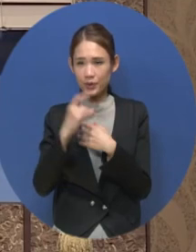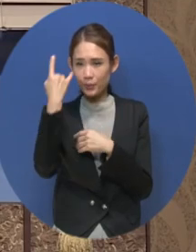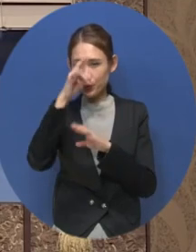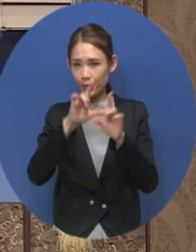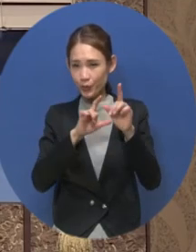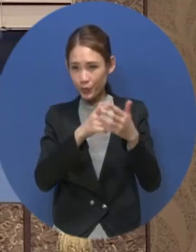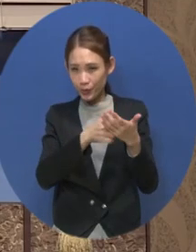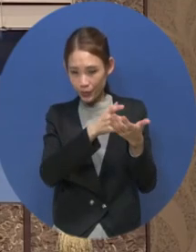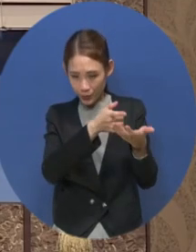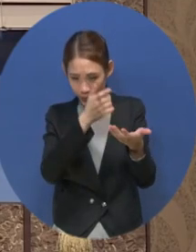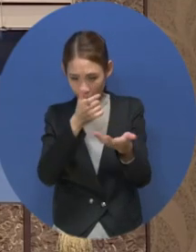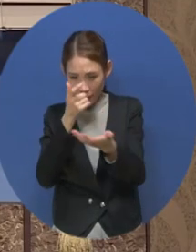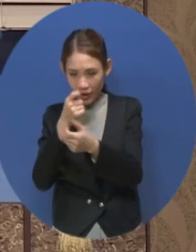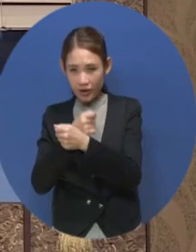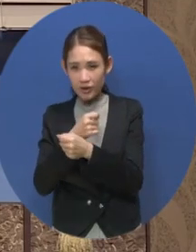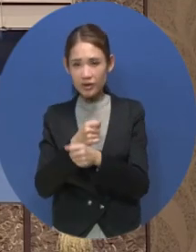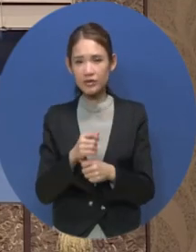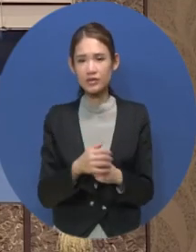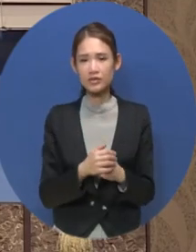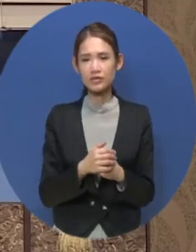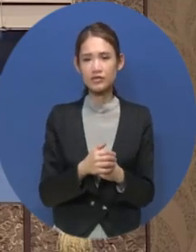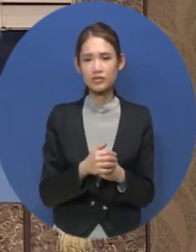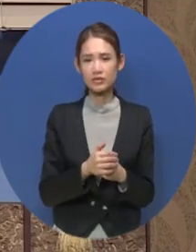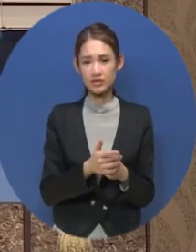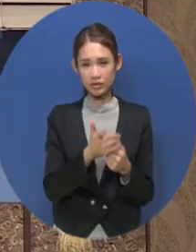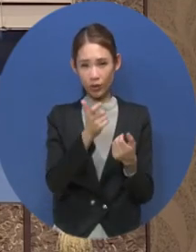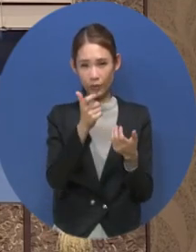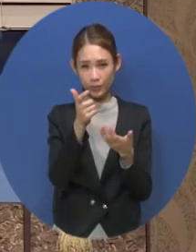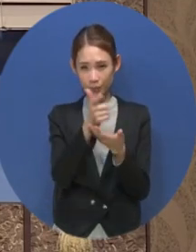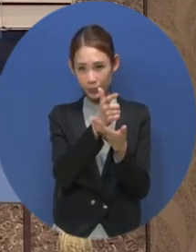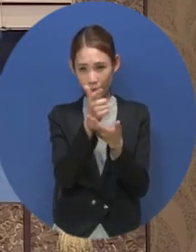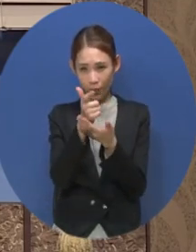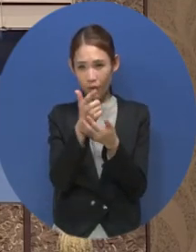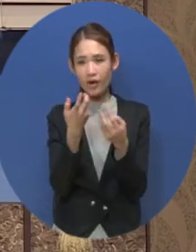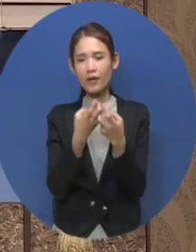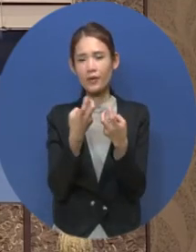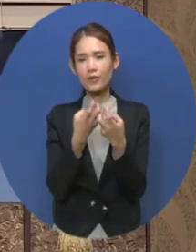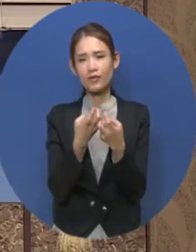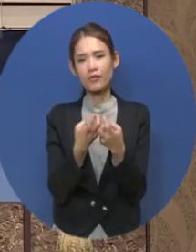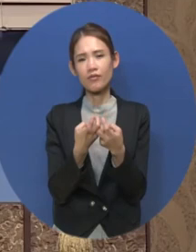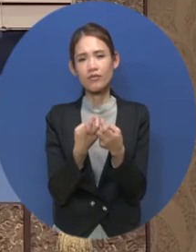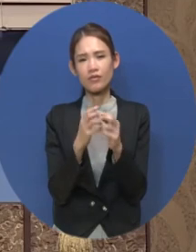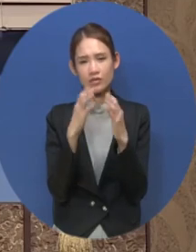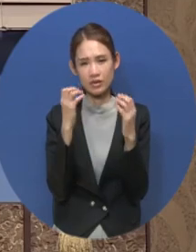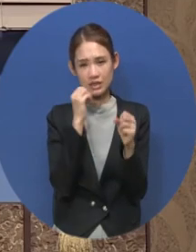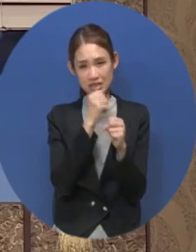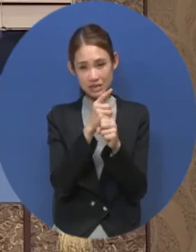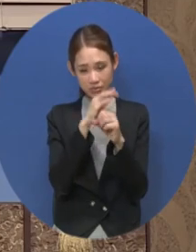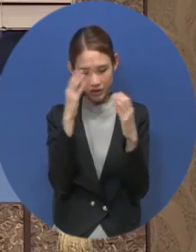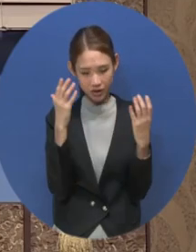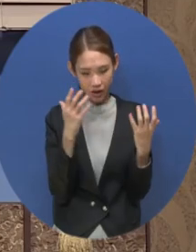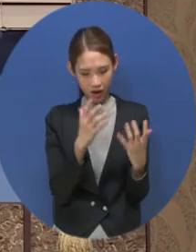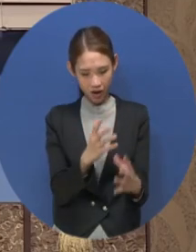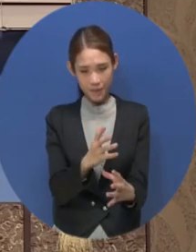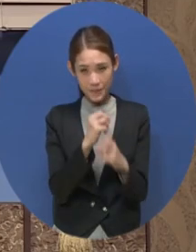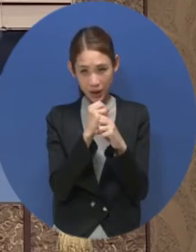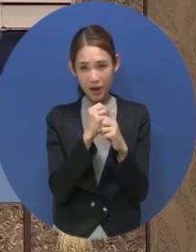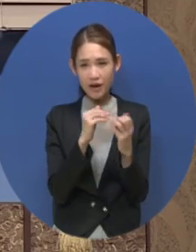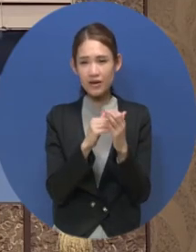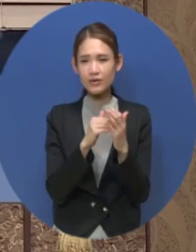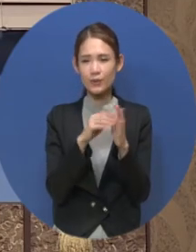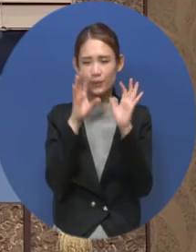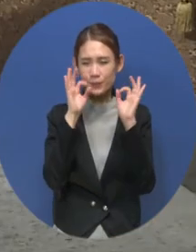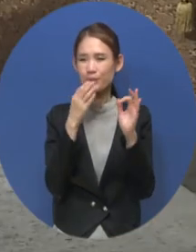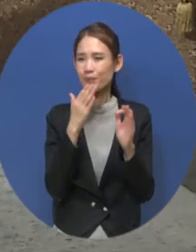잘 맞는지 총의 그 떨림이 어떻게 움직이는지까지 이미 다 컴퓨터화 돼 있어서 예, 볼 수